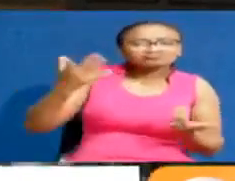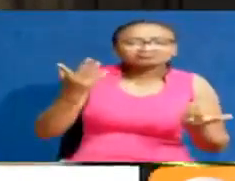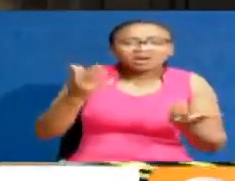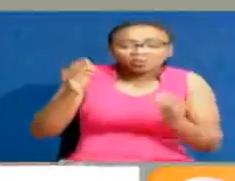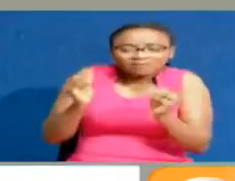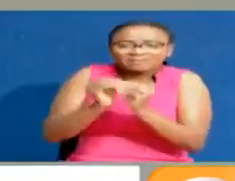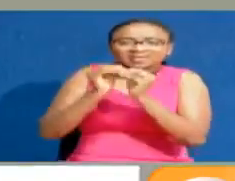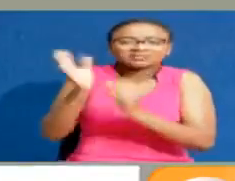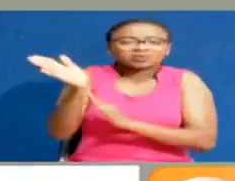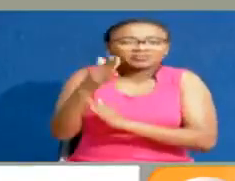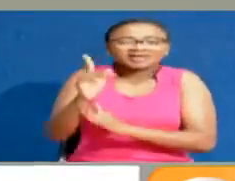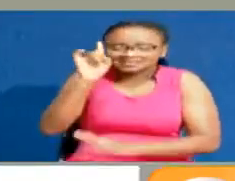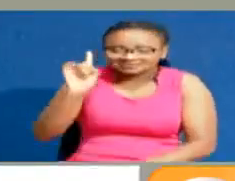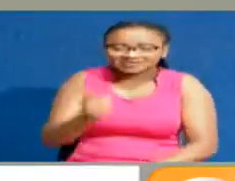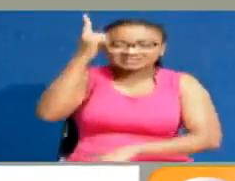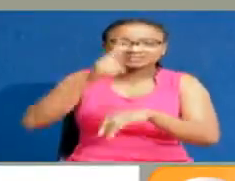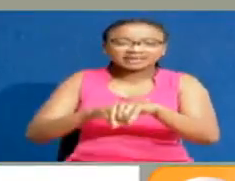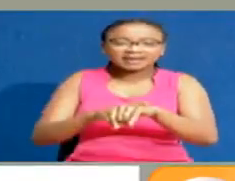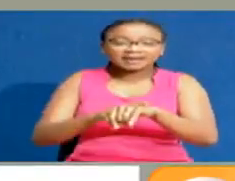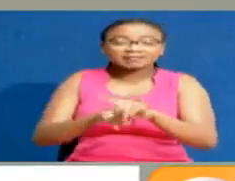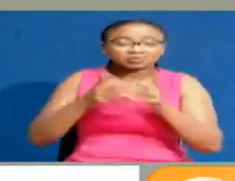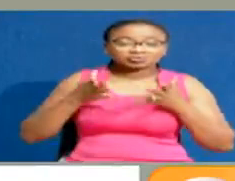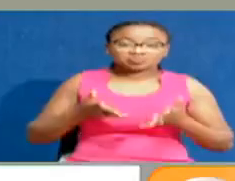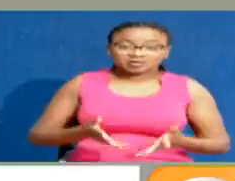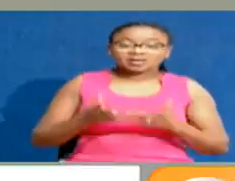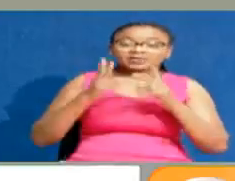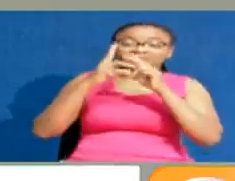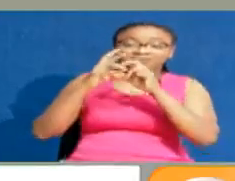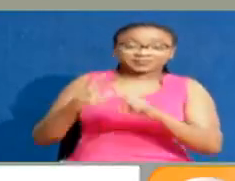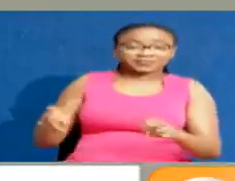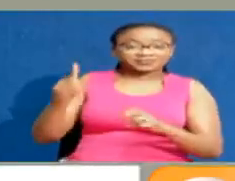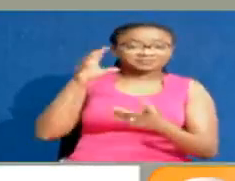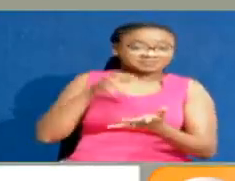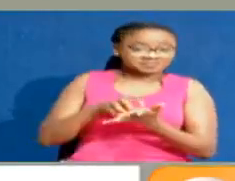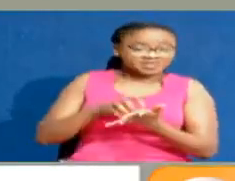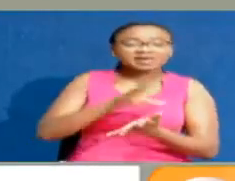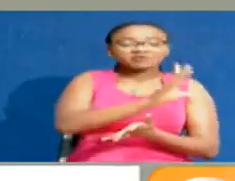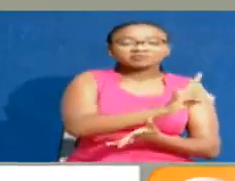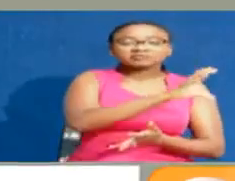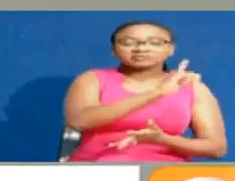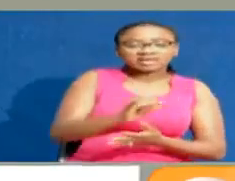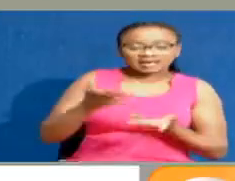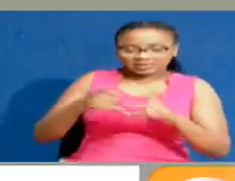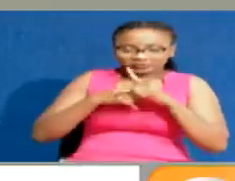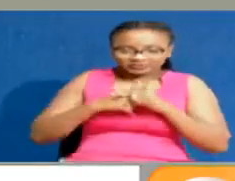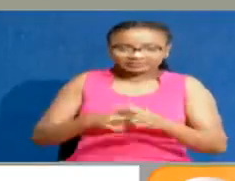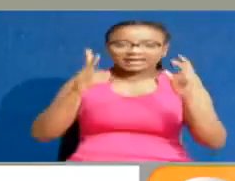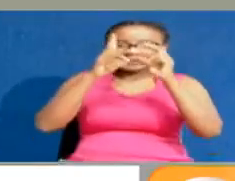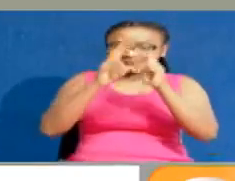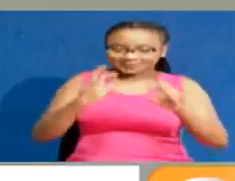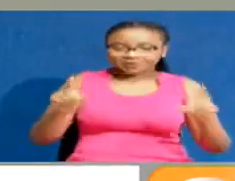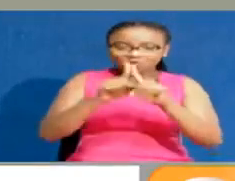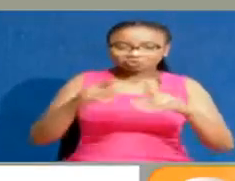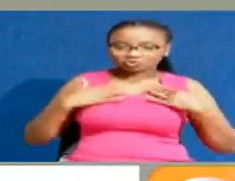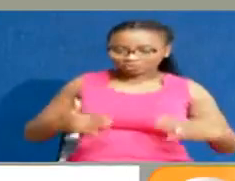siku ya Alhamisi mara ya kwanza. Sasa maafisa wanaochunguza mauaji kutoka makao makuu ya DCI wameanzisha uchunguzi, huku